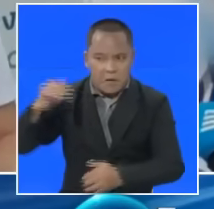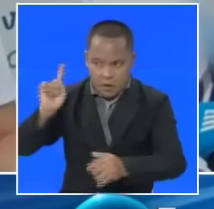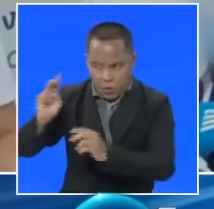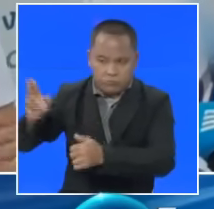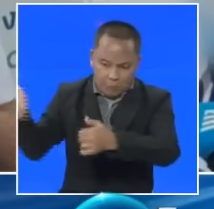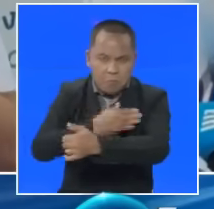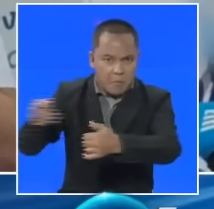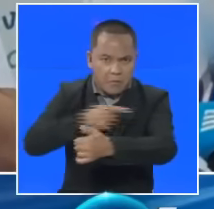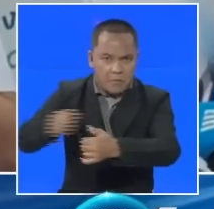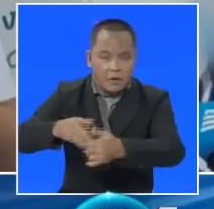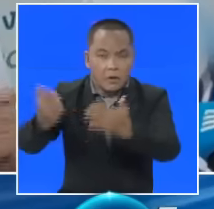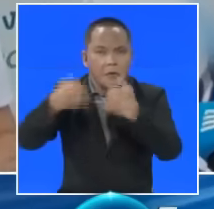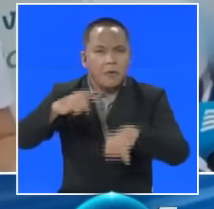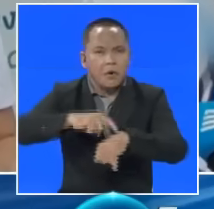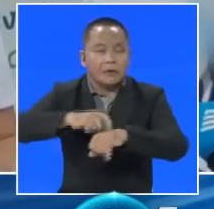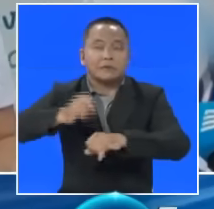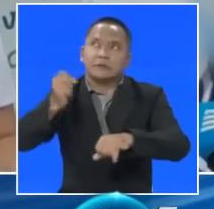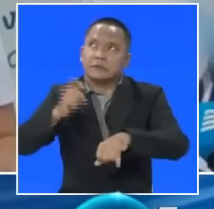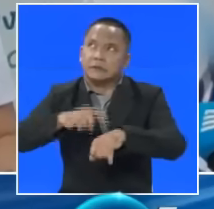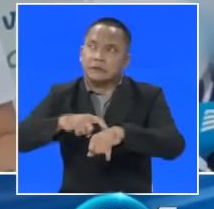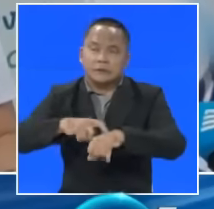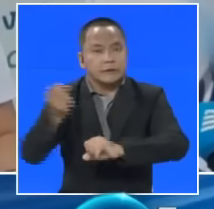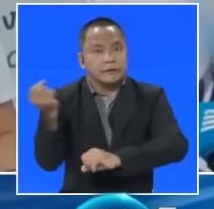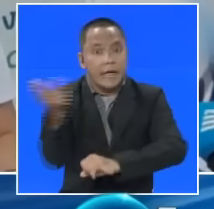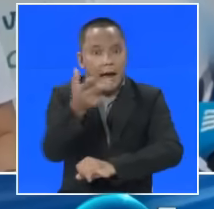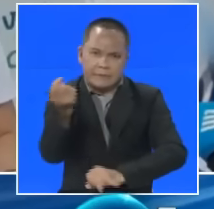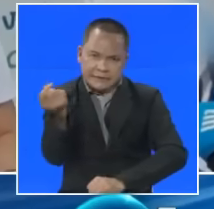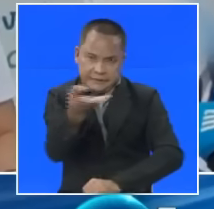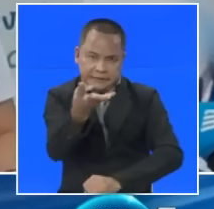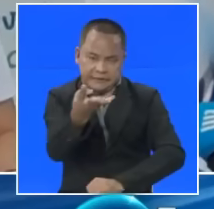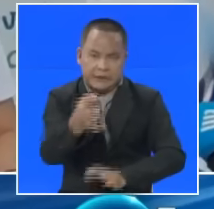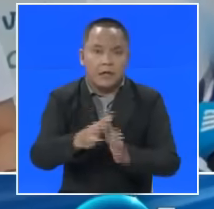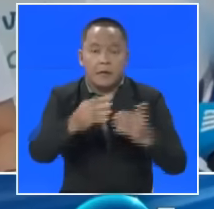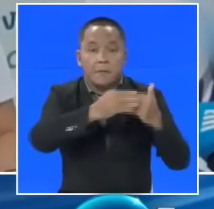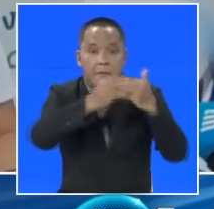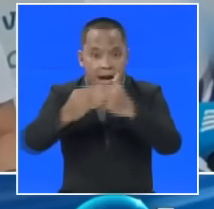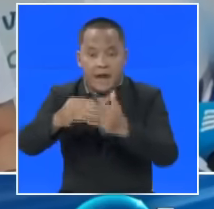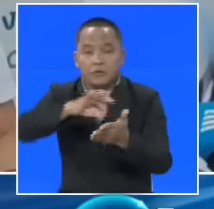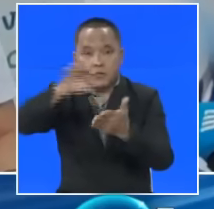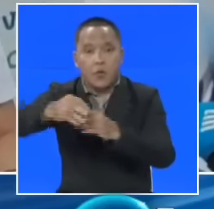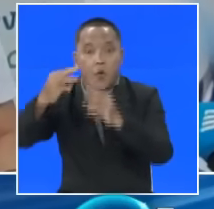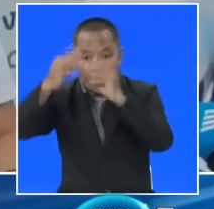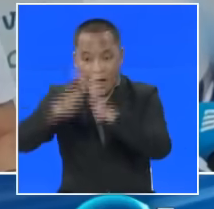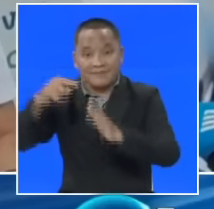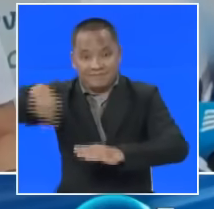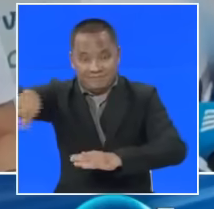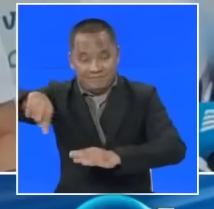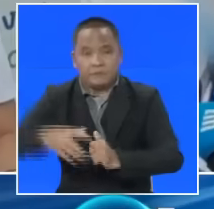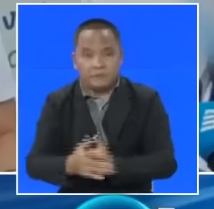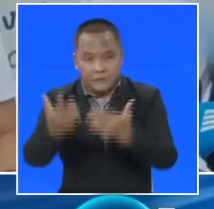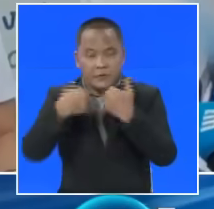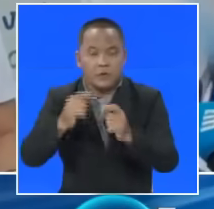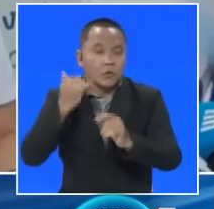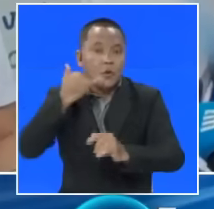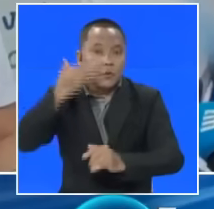มจนช่วงประมาณตีสามตีสี่ครับเขาก็พาไปอีกที่หนึ่งไปหลังวัดน้อยในครับ แล้วไงต ่อแล้